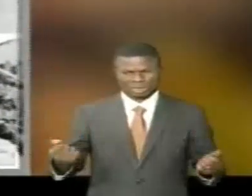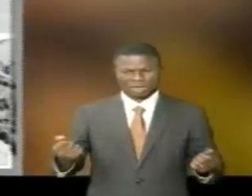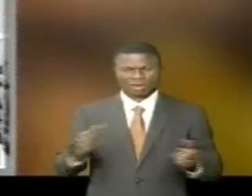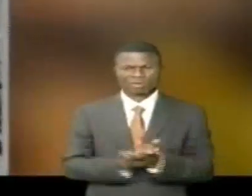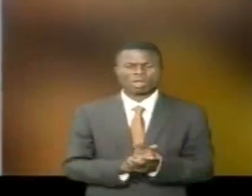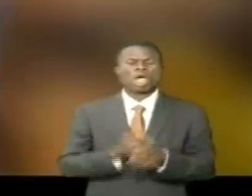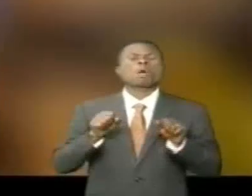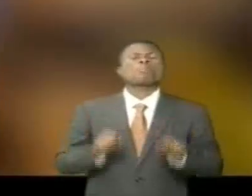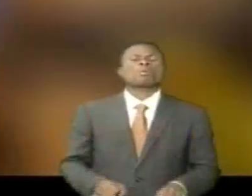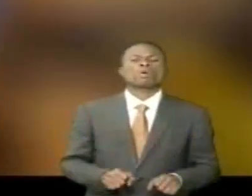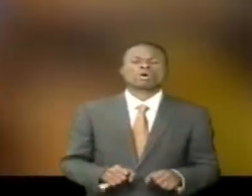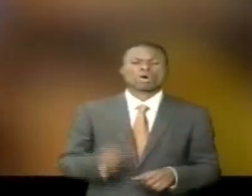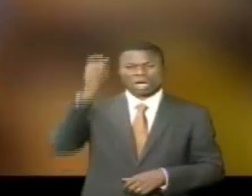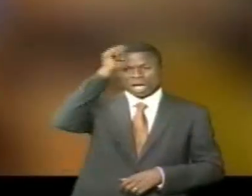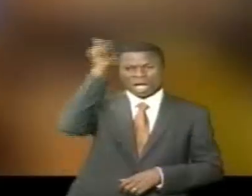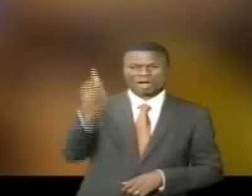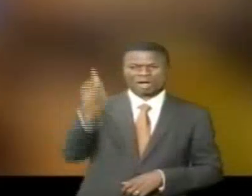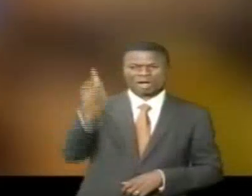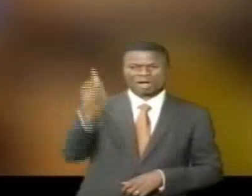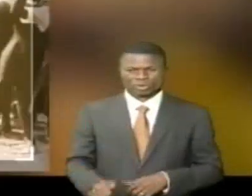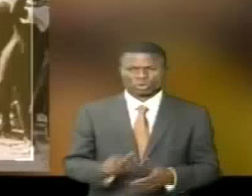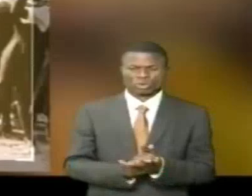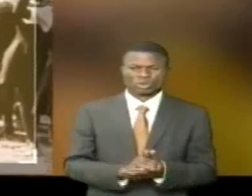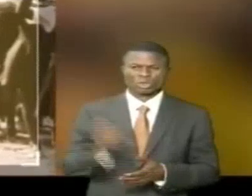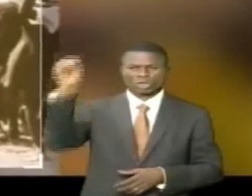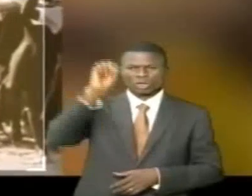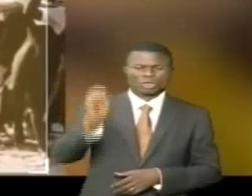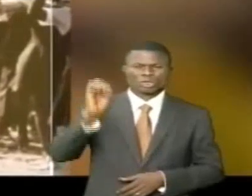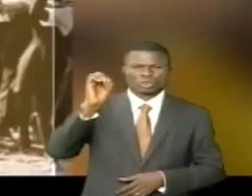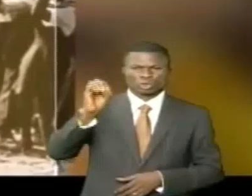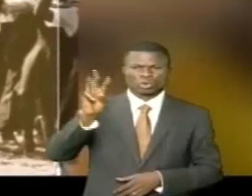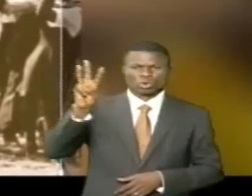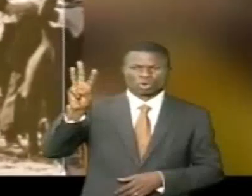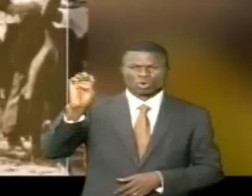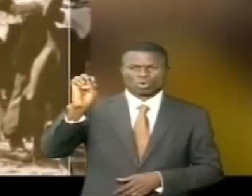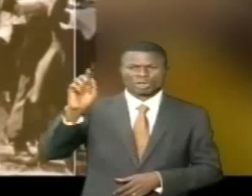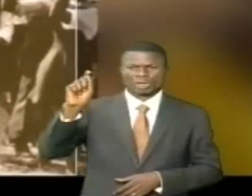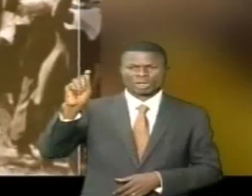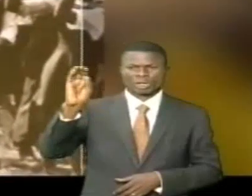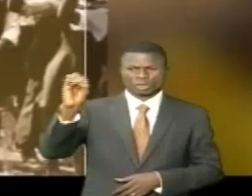Sud, tombé sous les balles du régime de l'apartheid en